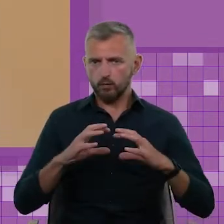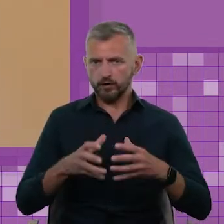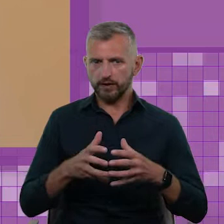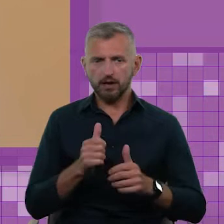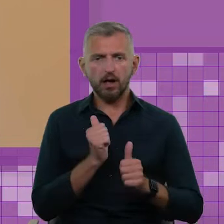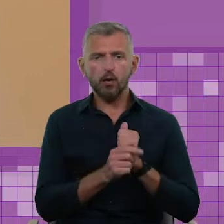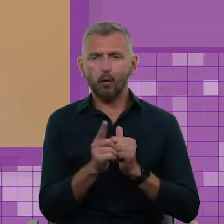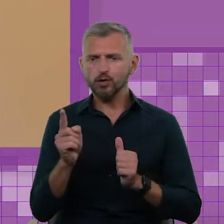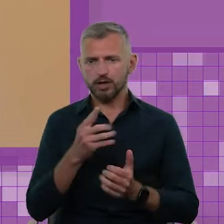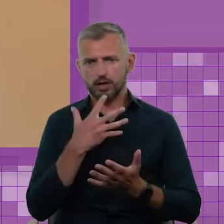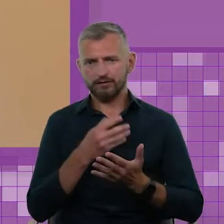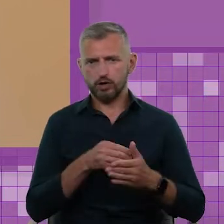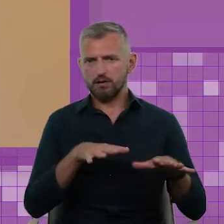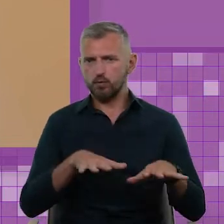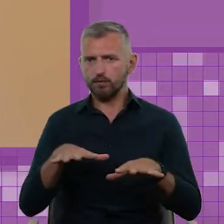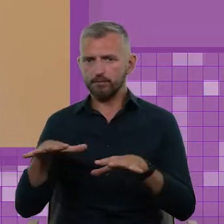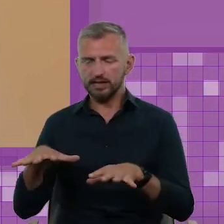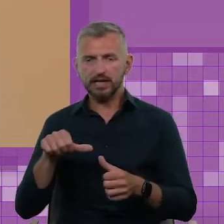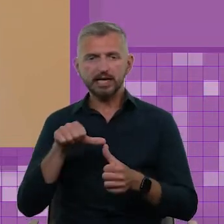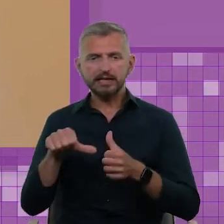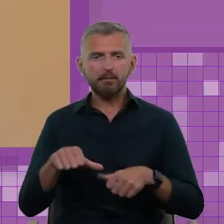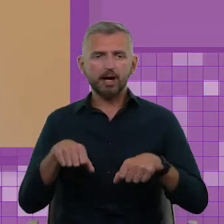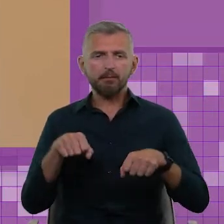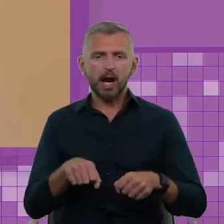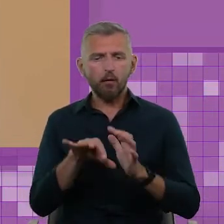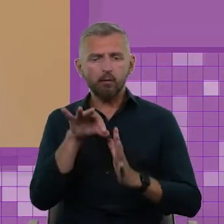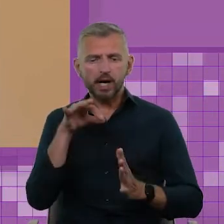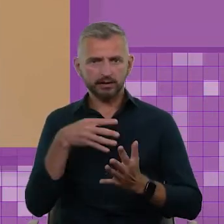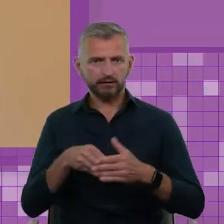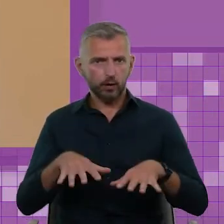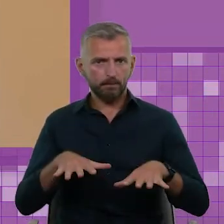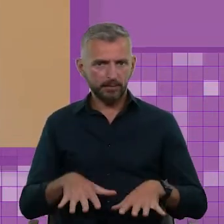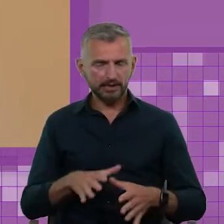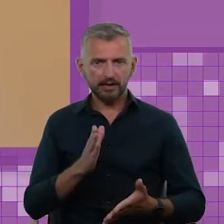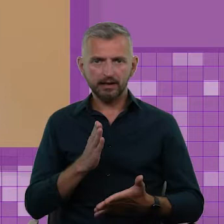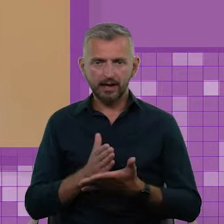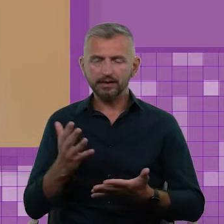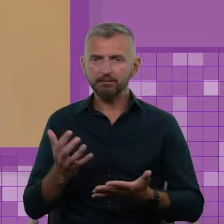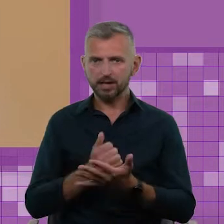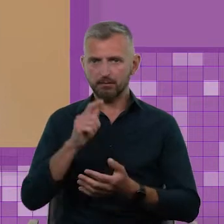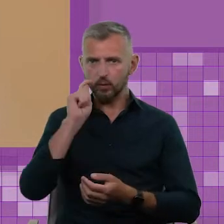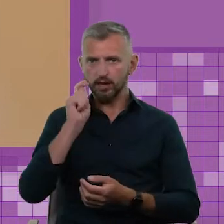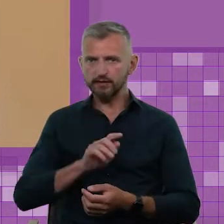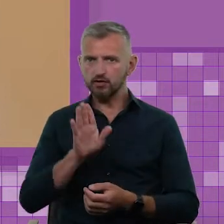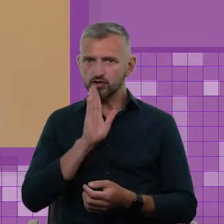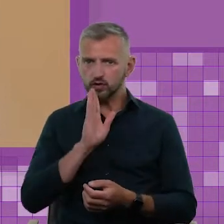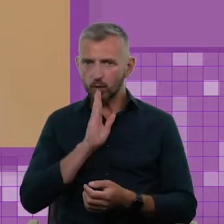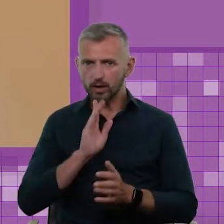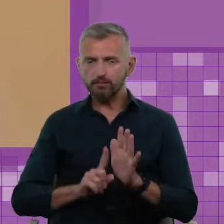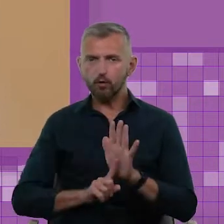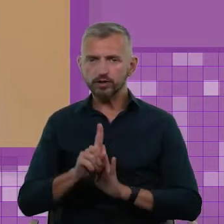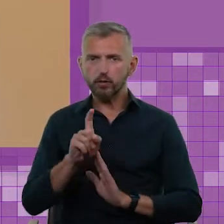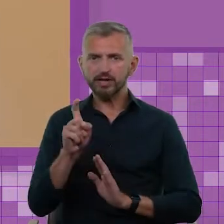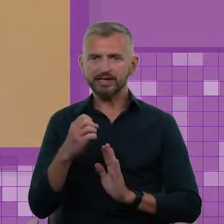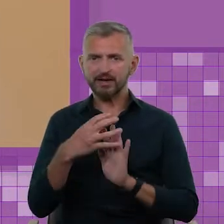на своєму місці. Саме право обирати своє місце є надбанням українських жінок, починаючи